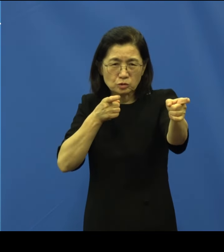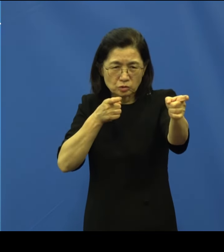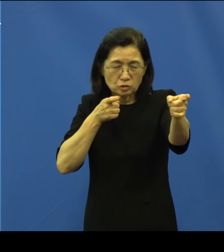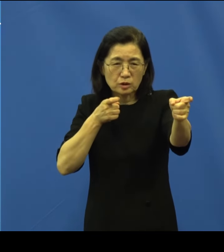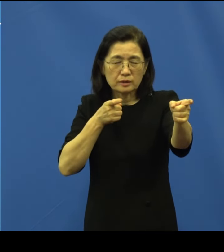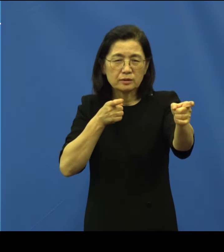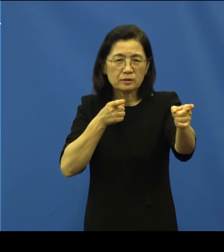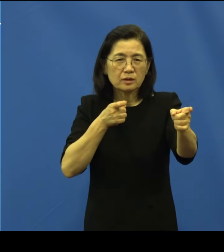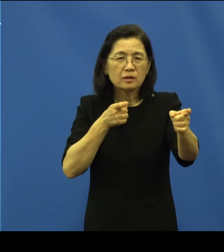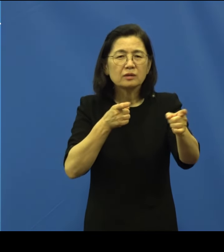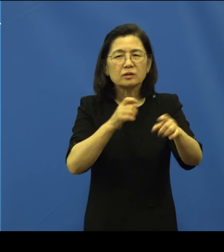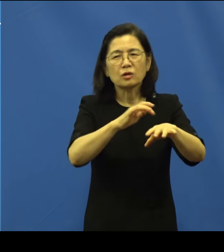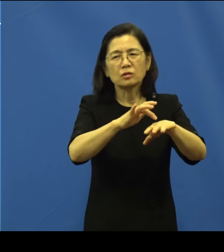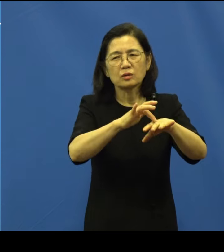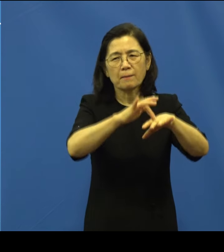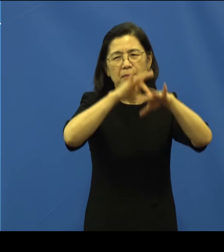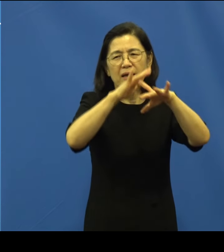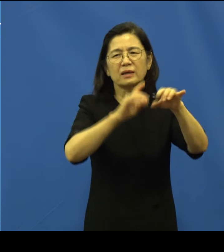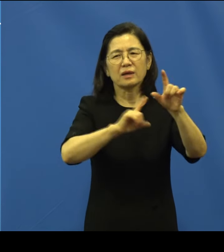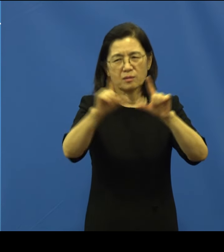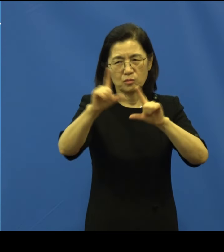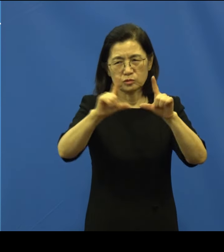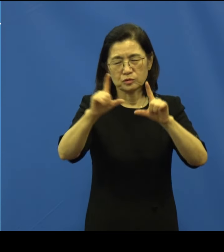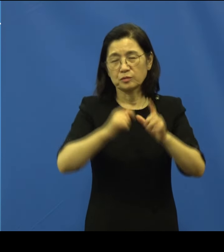싸움의 대상인 마귀는